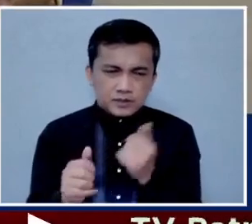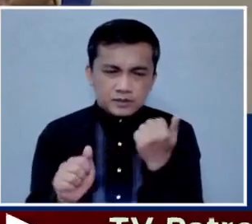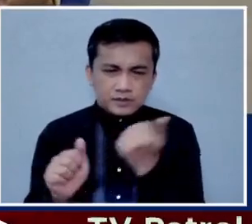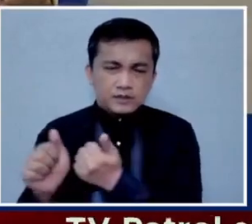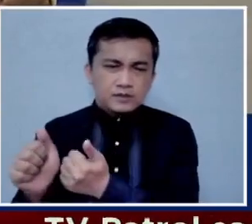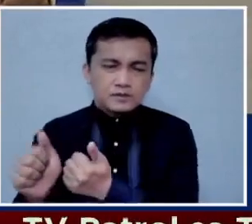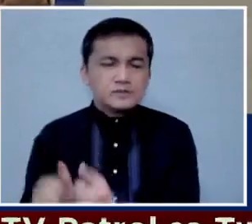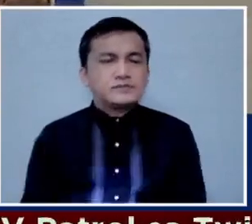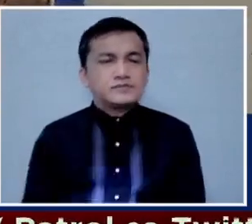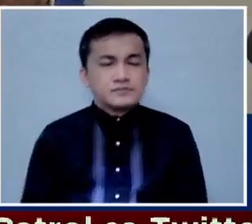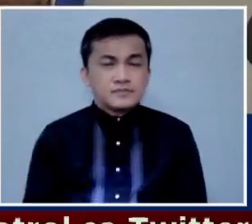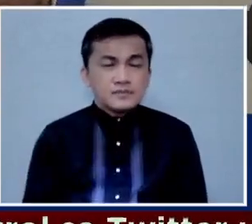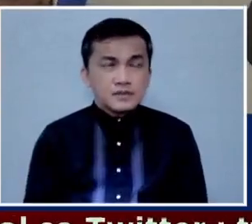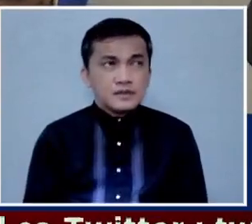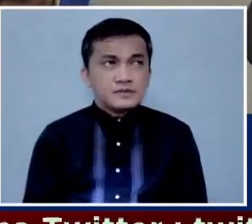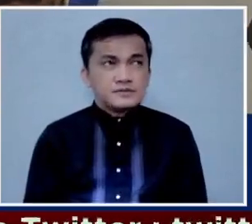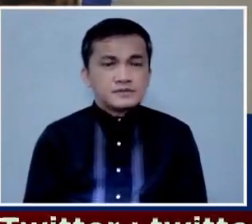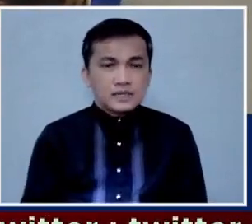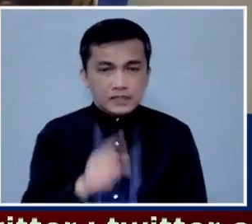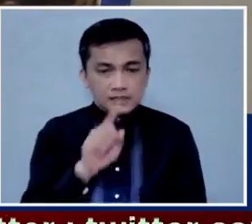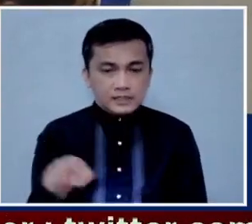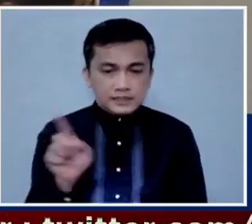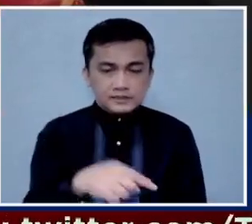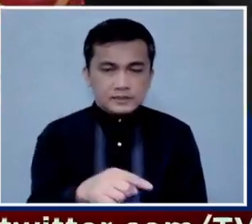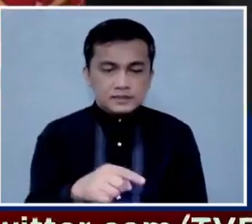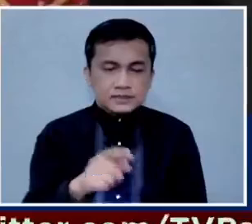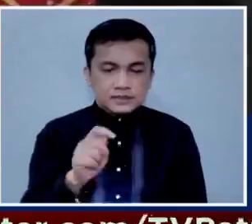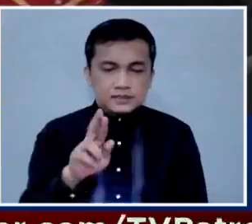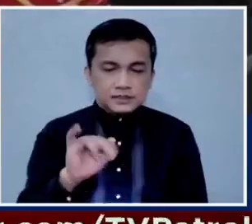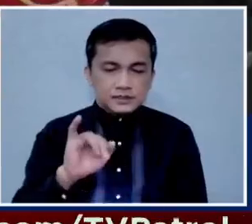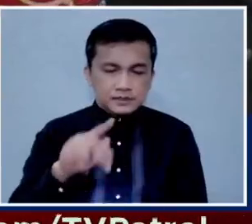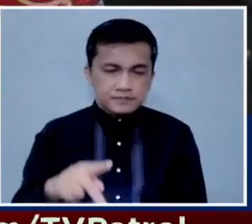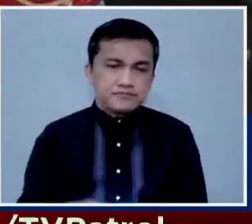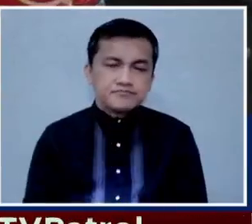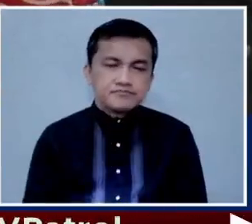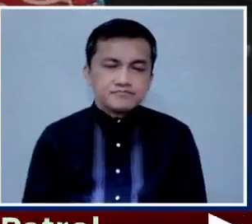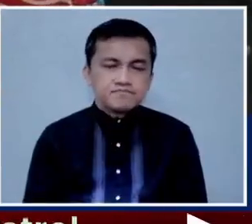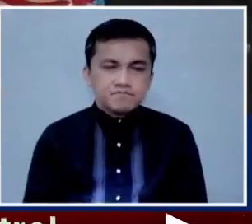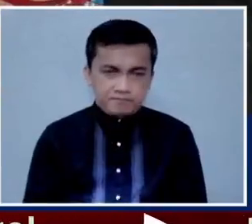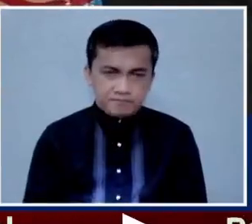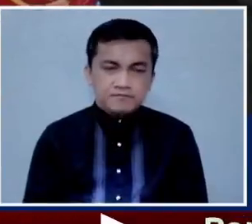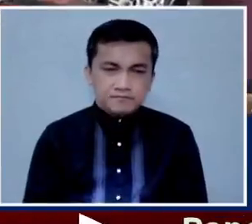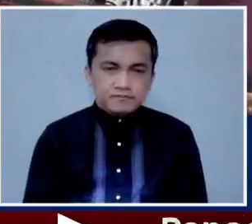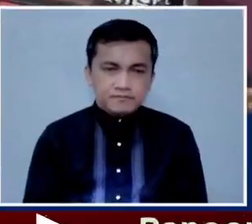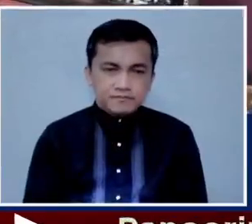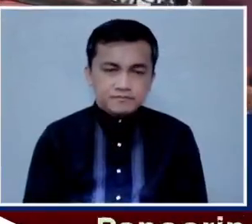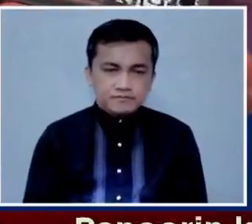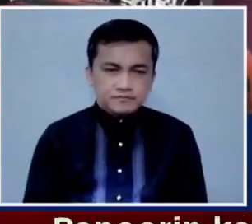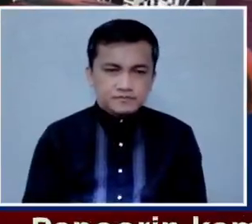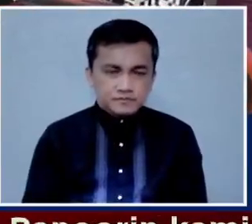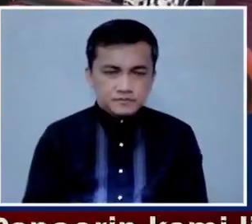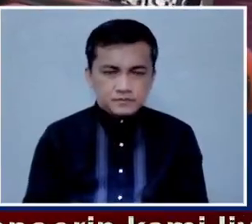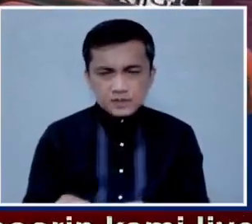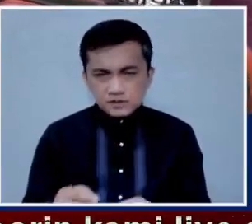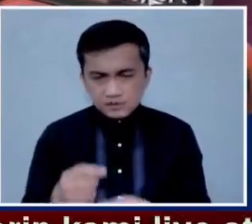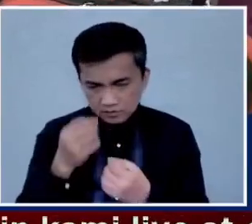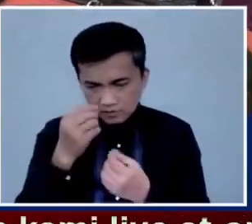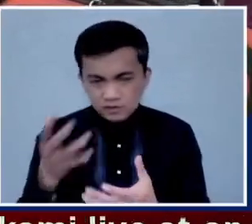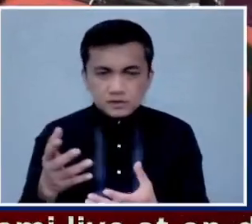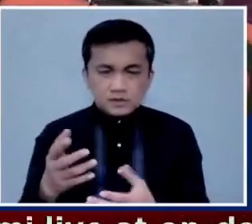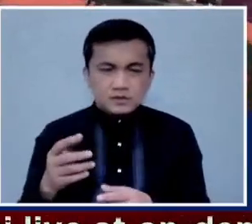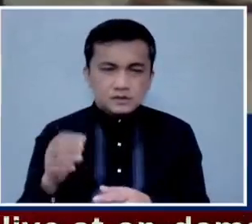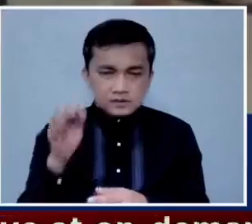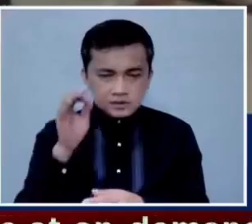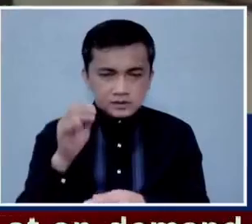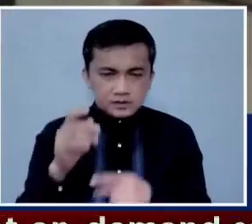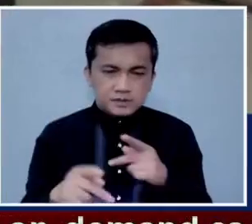mga na-cancel na mga biyahe noon. Ano? So, hinihingi lang natin sa mga kababayan natin talagang